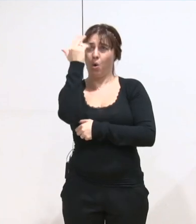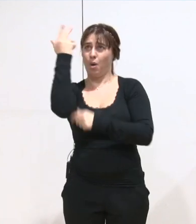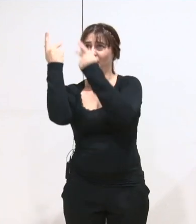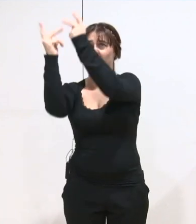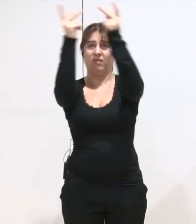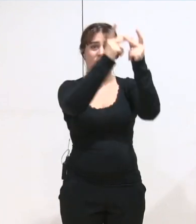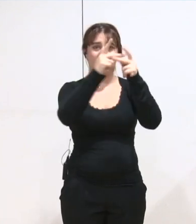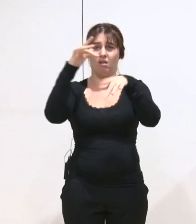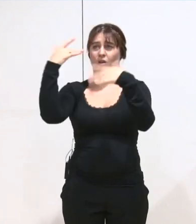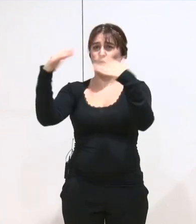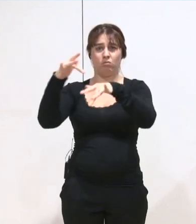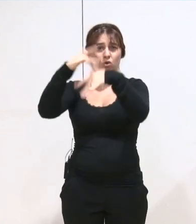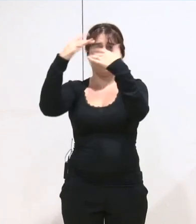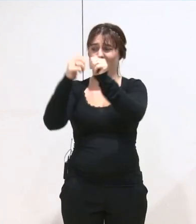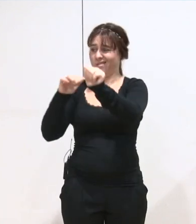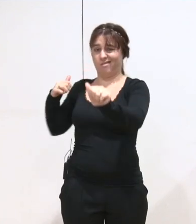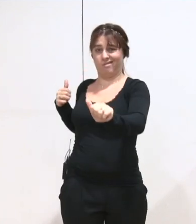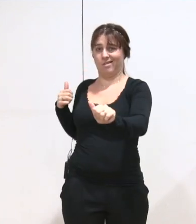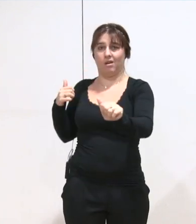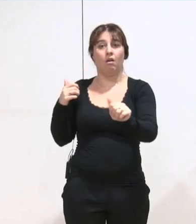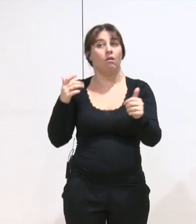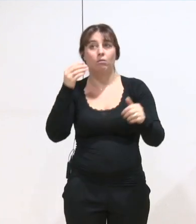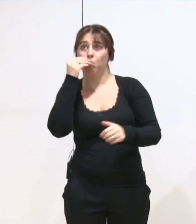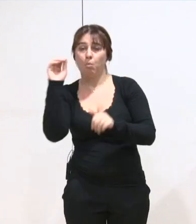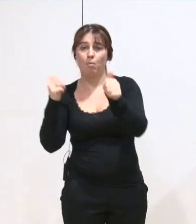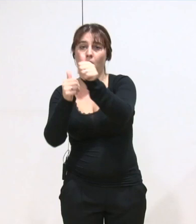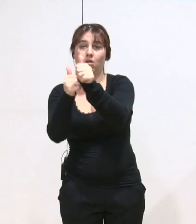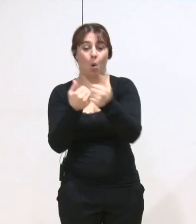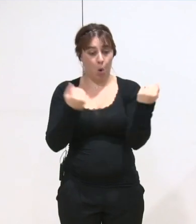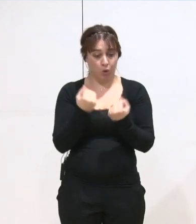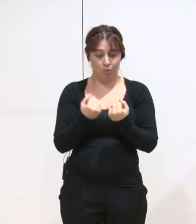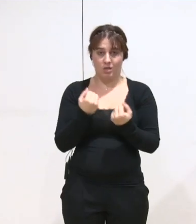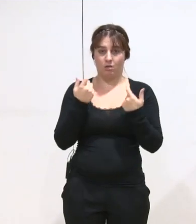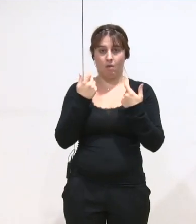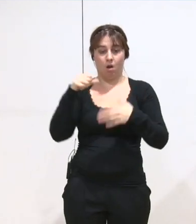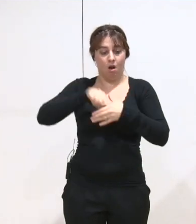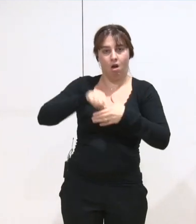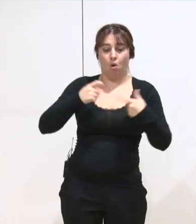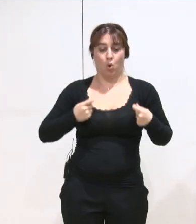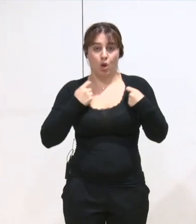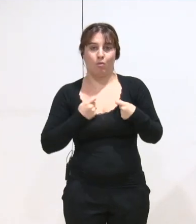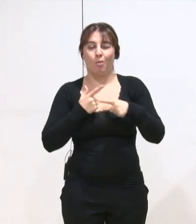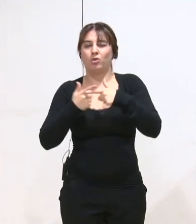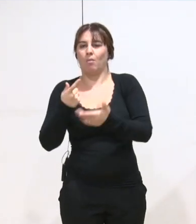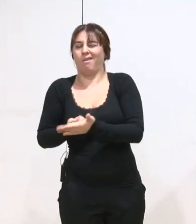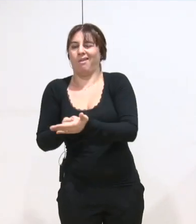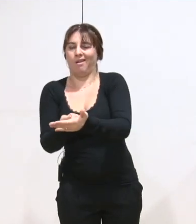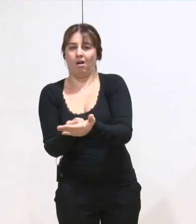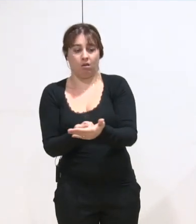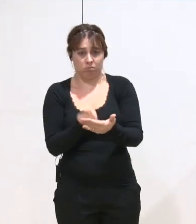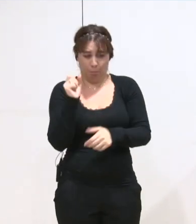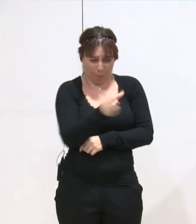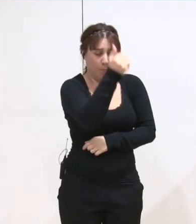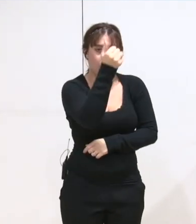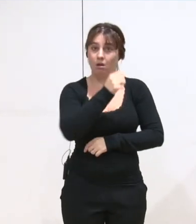nous. L'automobiliste n'est pas celui qui consomme le plus en ville, loin de là. Et sur ces questions, qui par